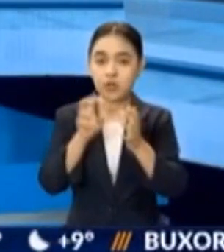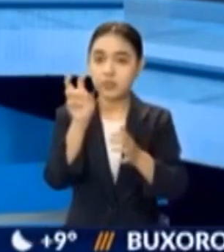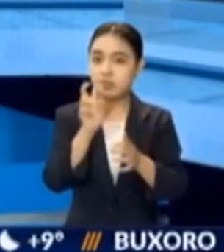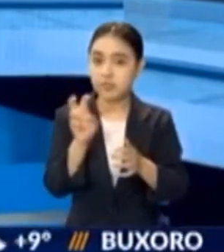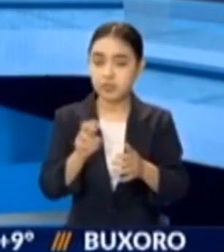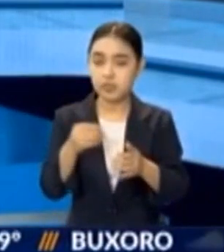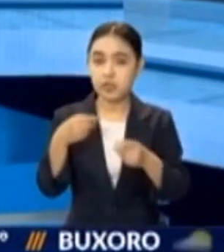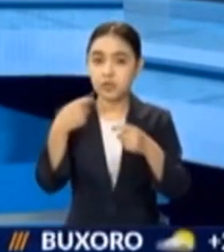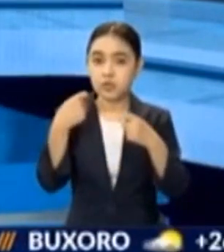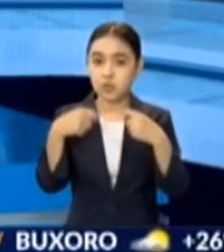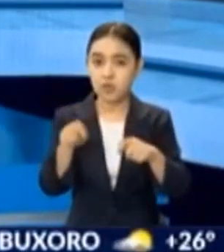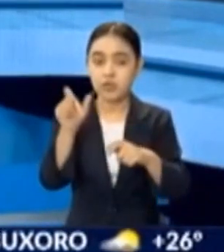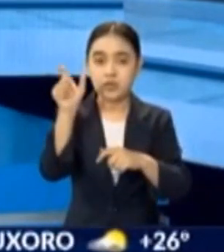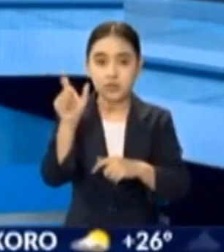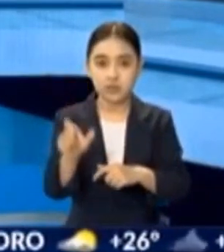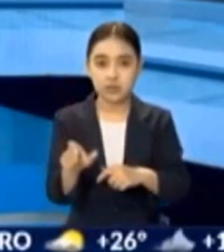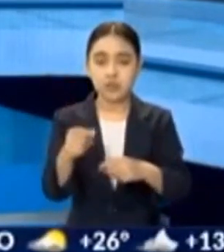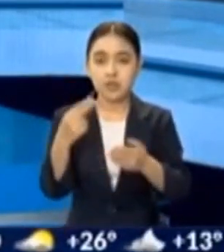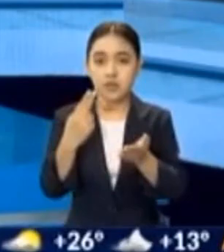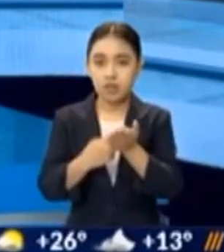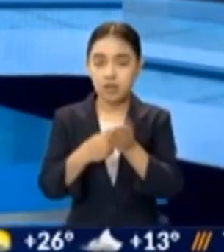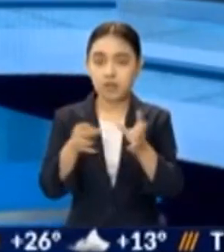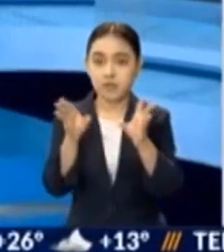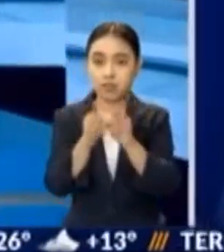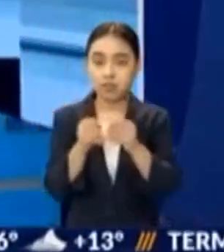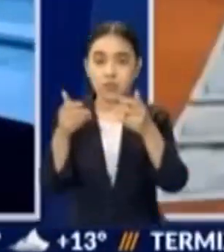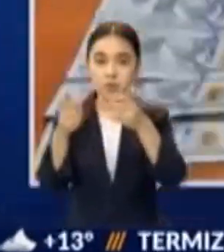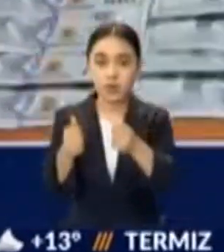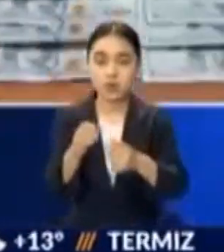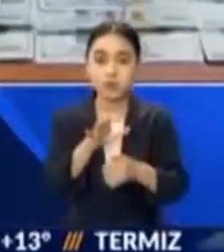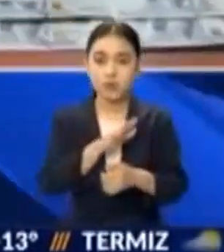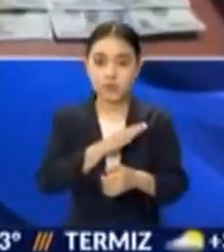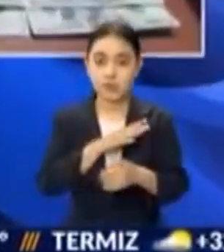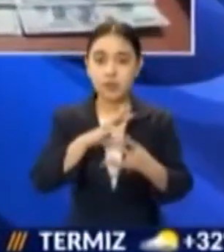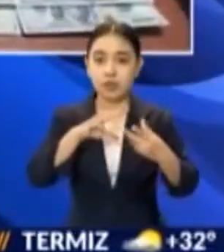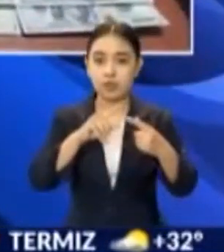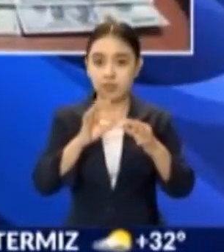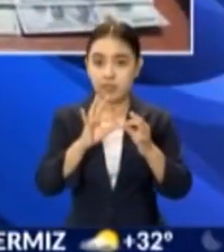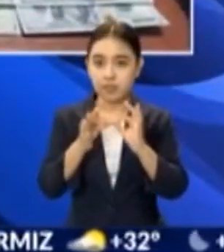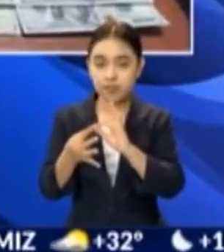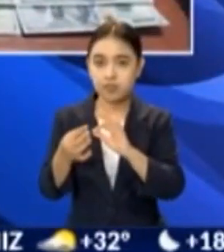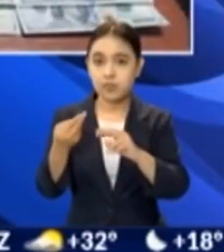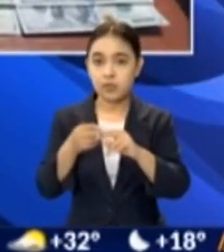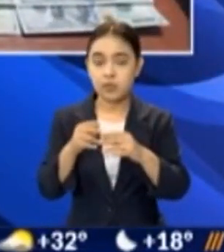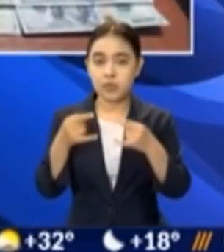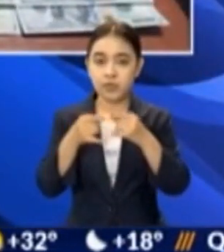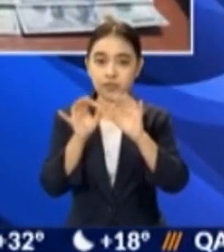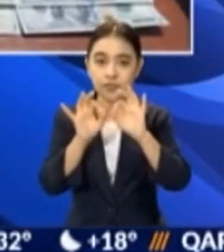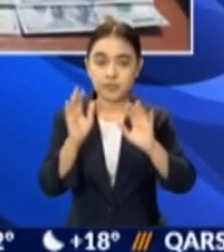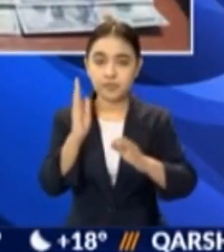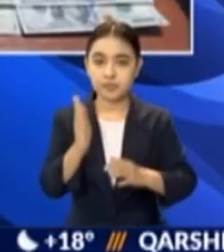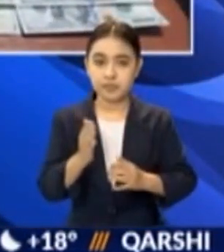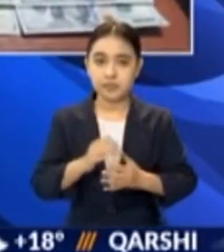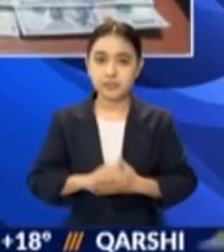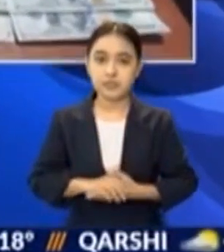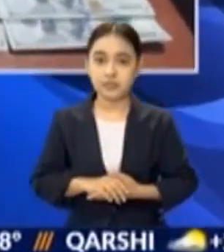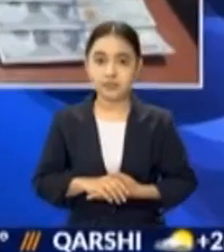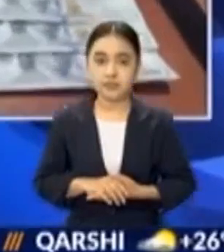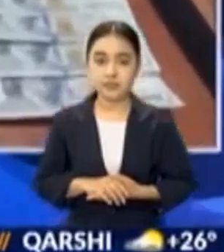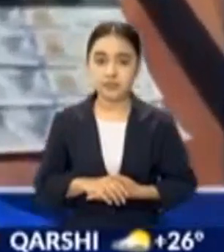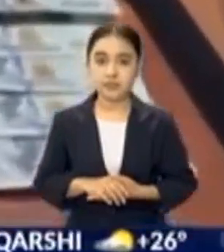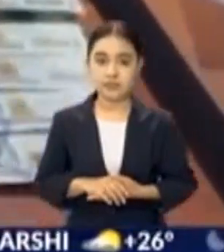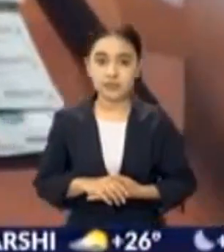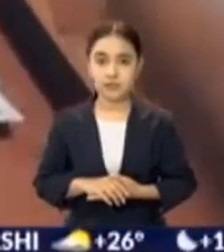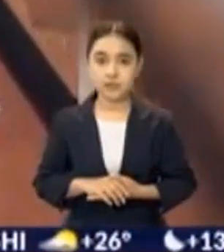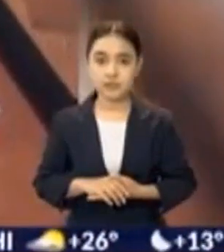AQSh dollarini sotayotgan shaxs ashyoviy dalillar bilan qo'lga olindi. Batafsil navbatdagi lavhamizda hikoya qilinadi.